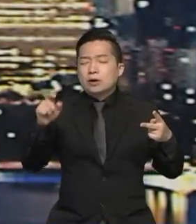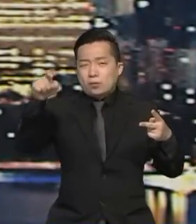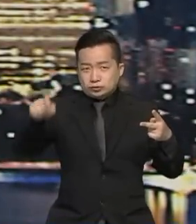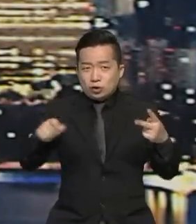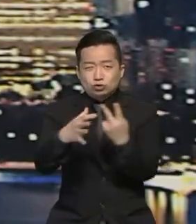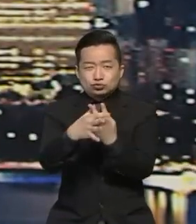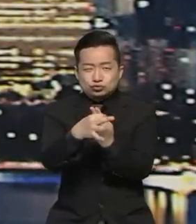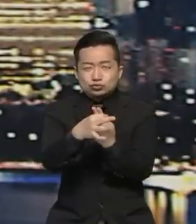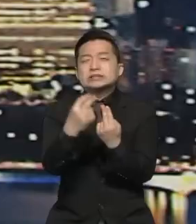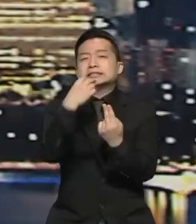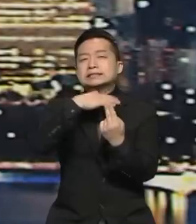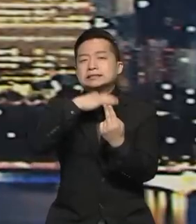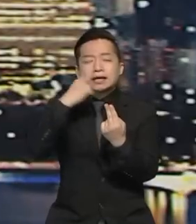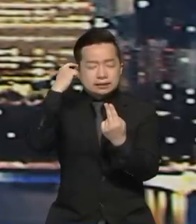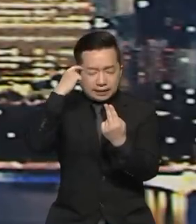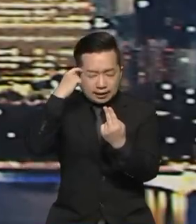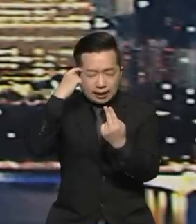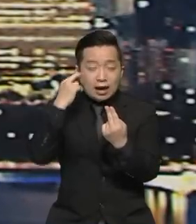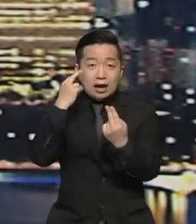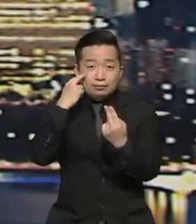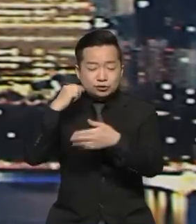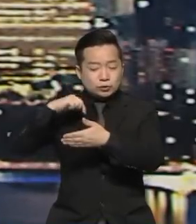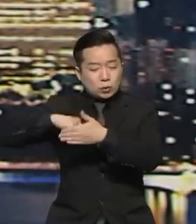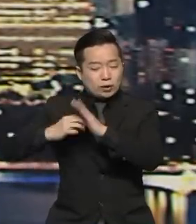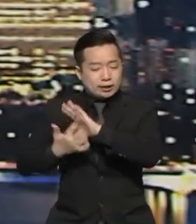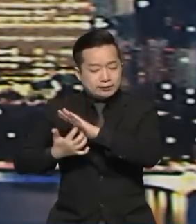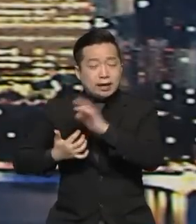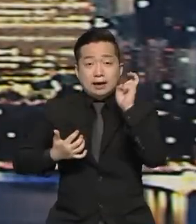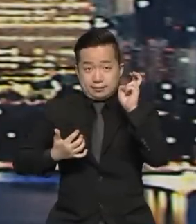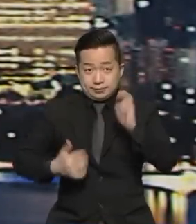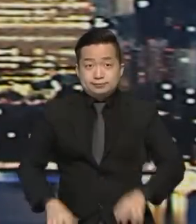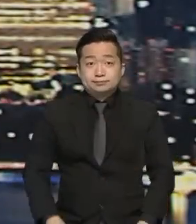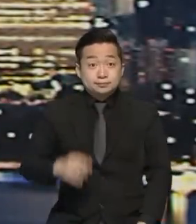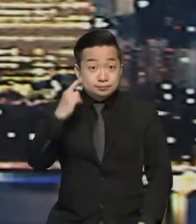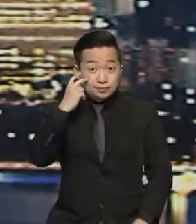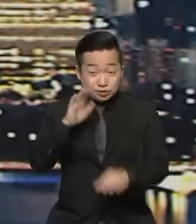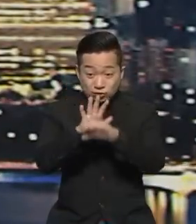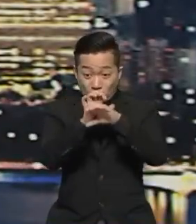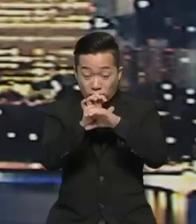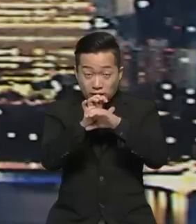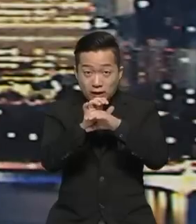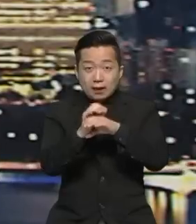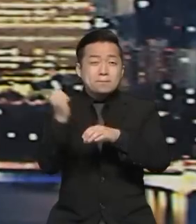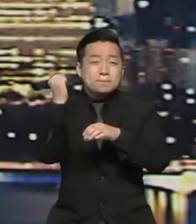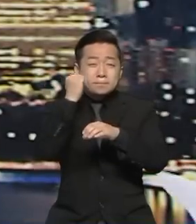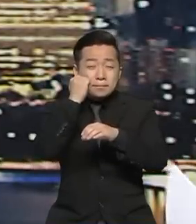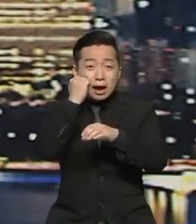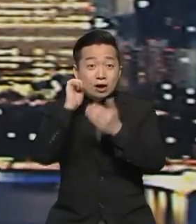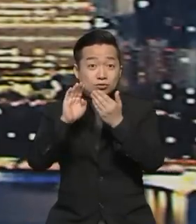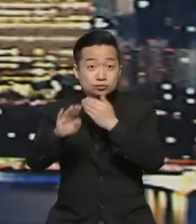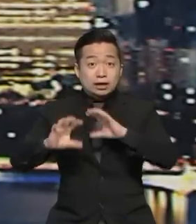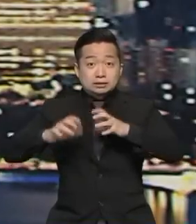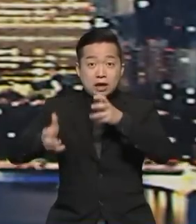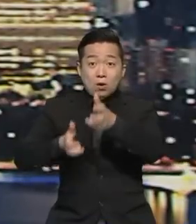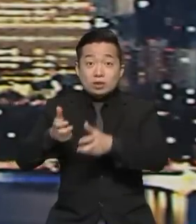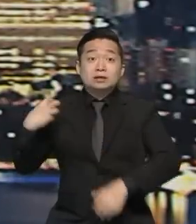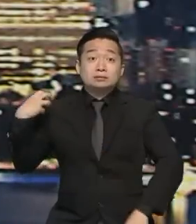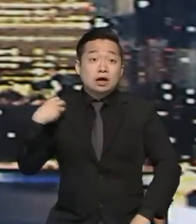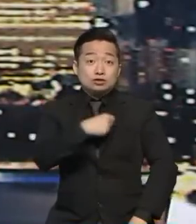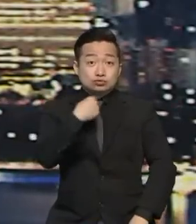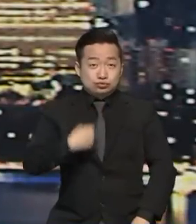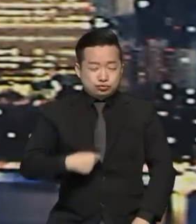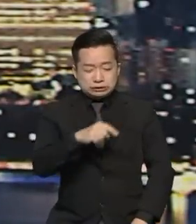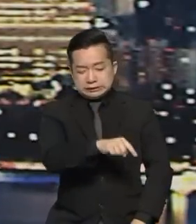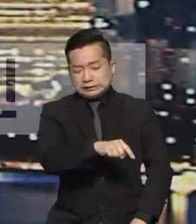마리 토끼를 모두 잡겠다는 게 미국의 속내입니다. 네. 미국은 코로나를 거치면서 세계의 공장 역할을 하던